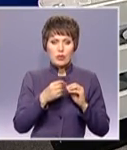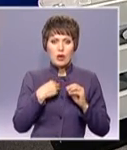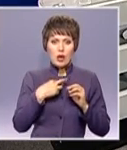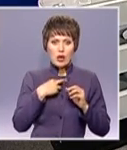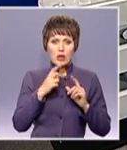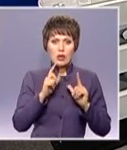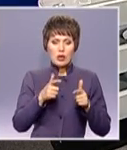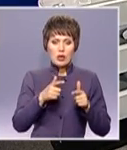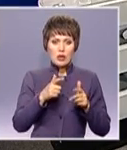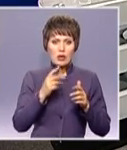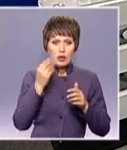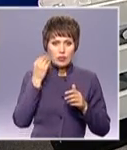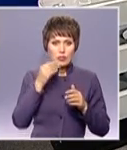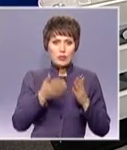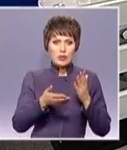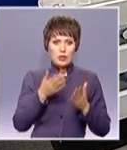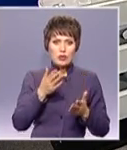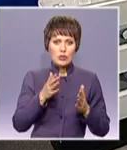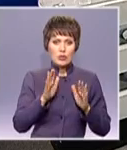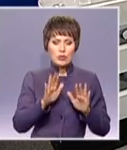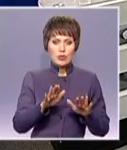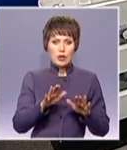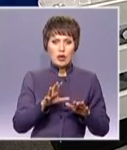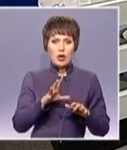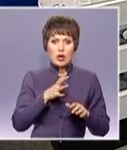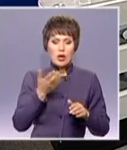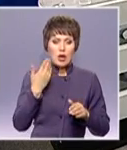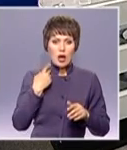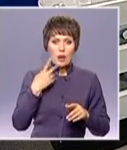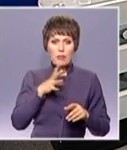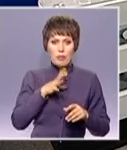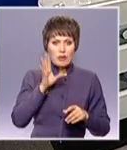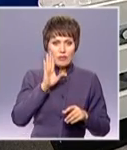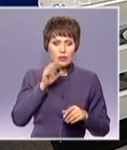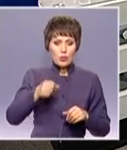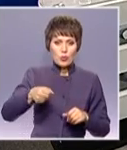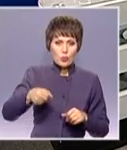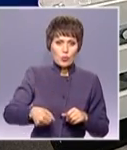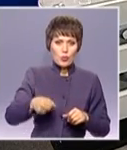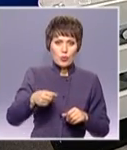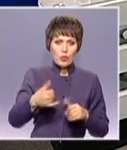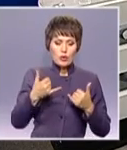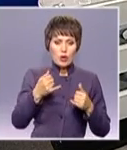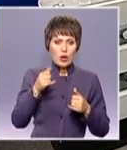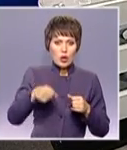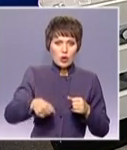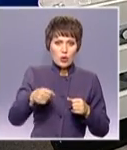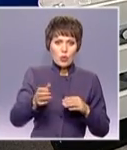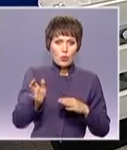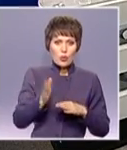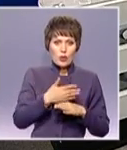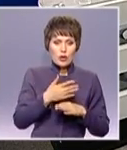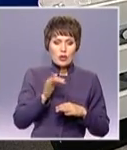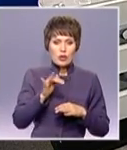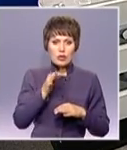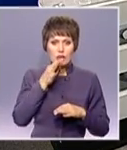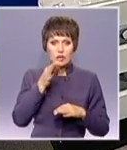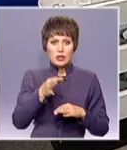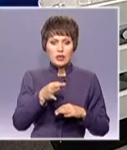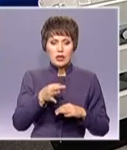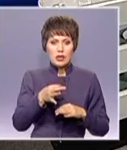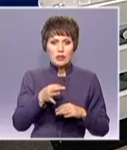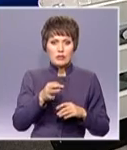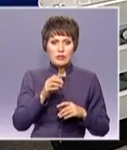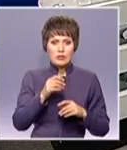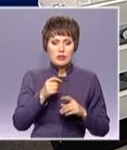согласен, качественная. Если вот, знаете, раньше были колонки. Они сейчас убрали и сделали, так скажем, в